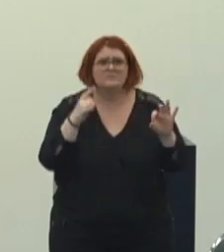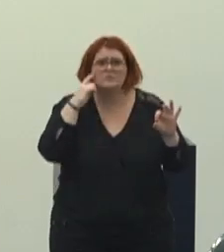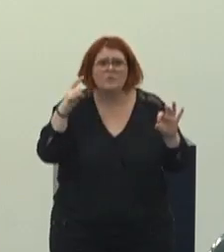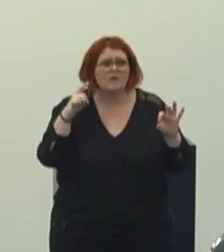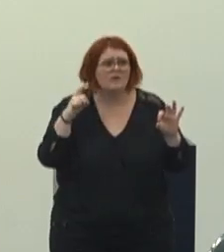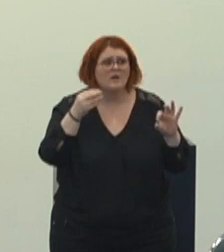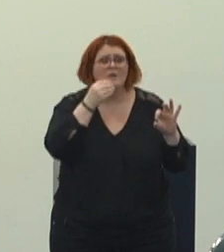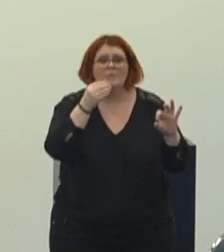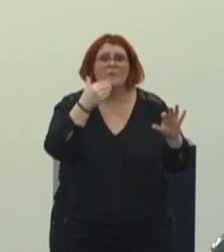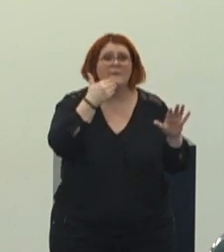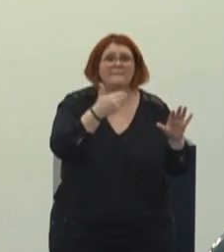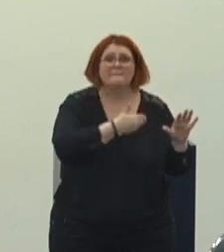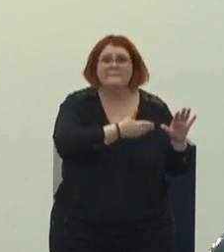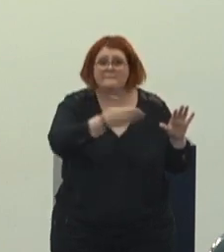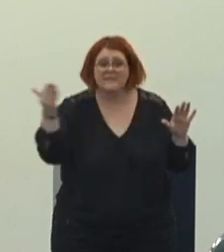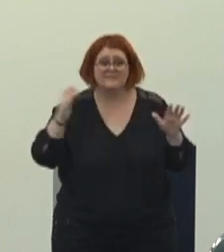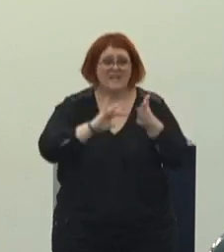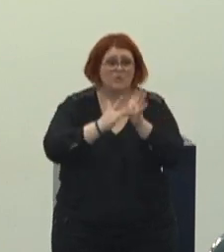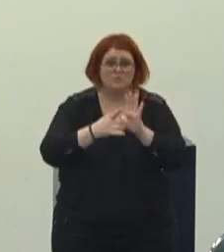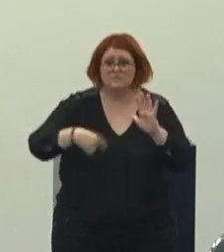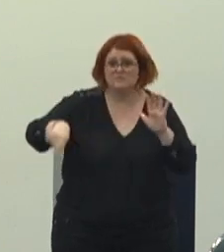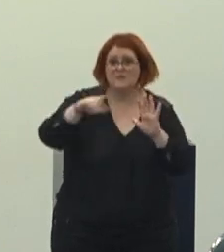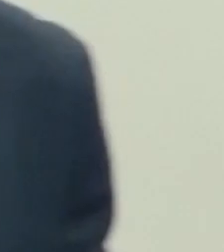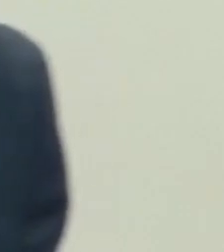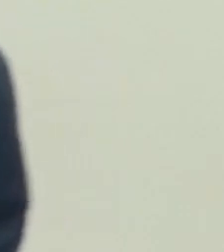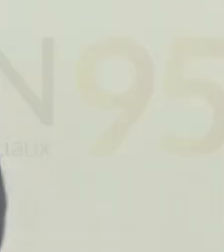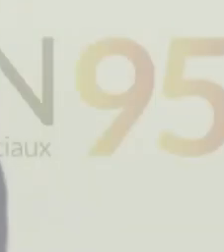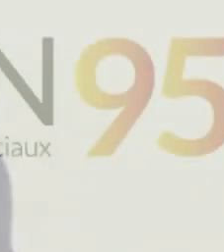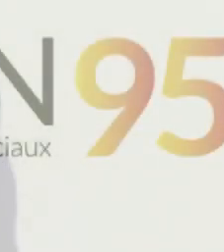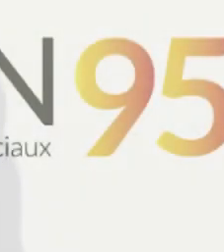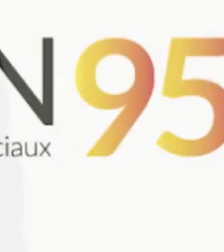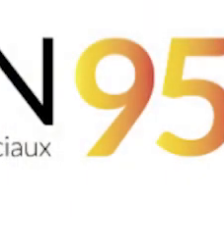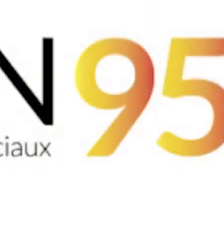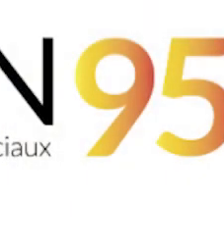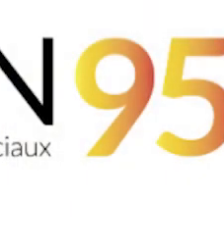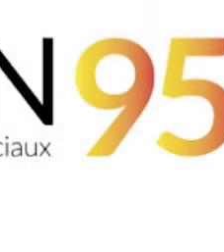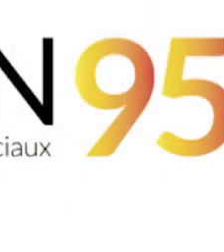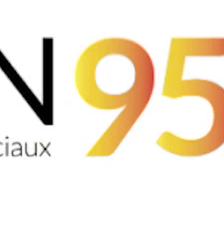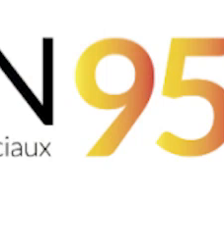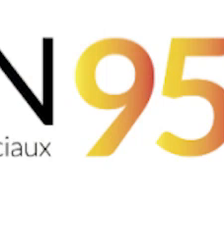merci à tous, merci à vous tous qui avez suivi ce colloque, et puis à dans 2 ans.